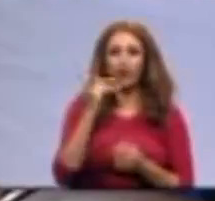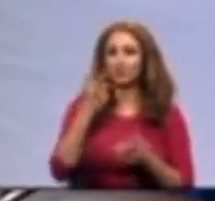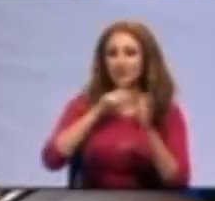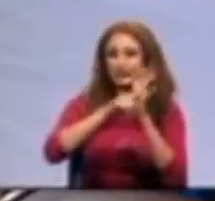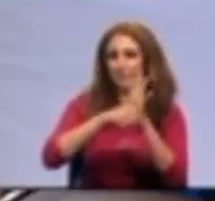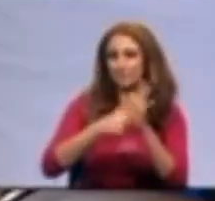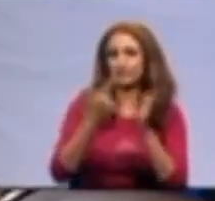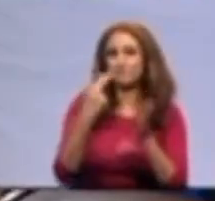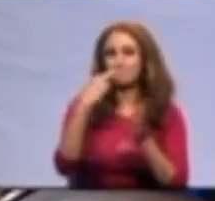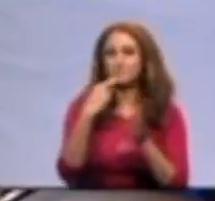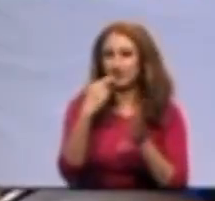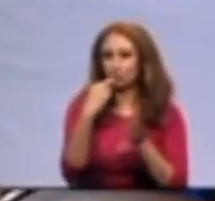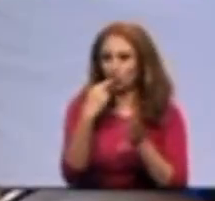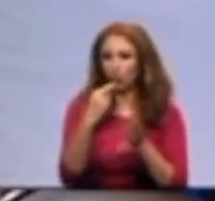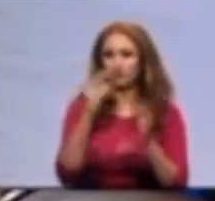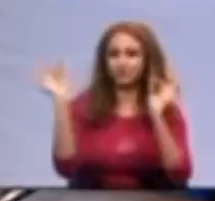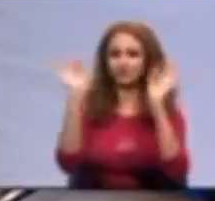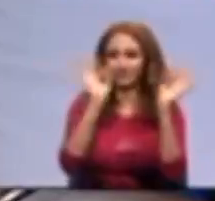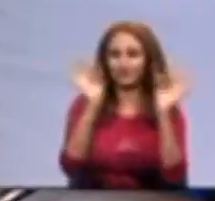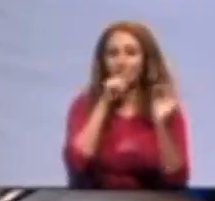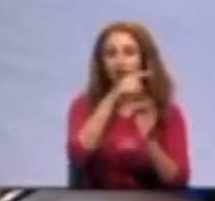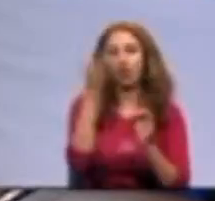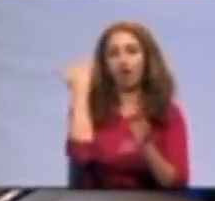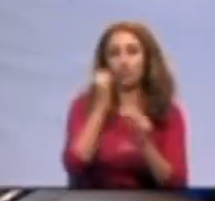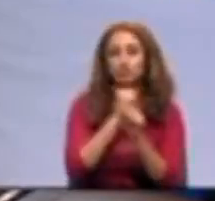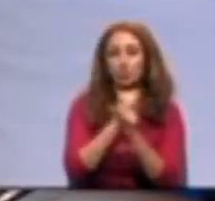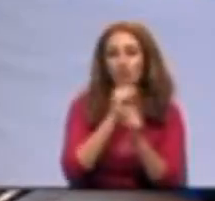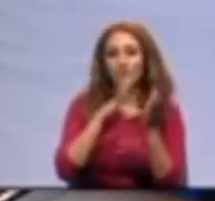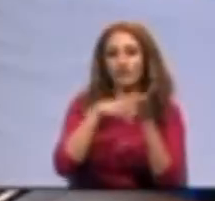موديل، وكانت اختي عندها اجانس وانا كنت معها،